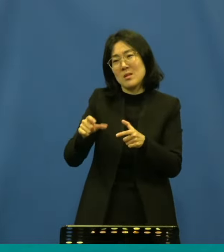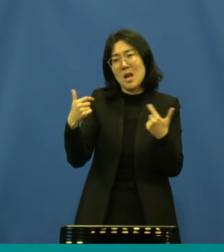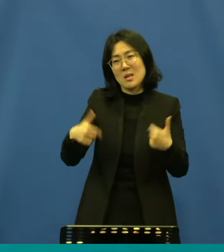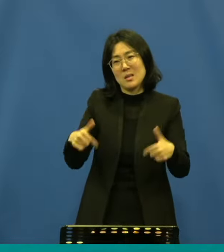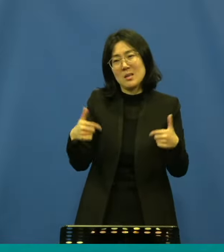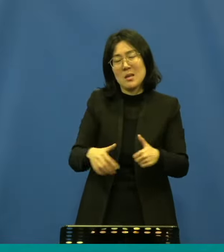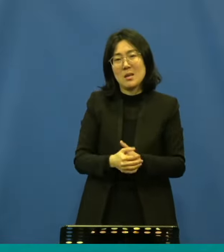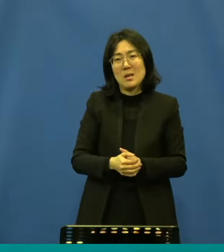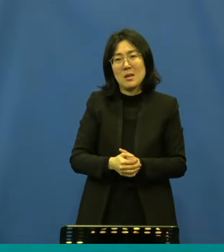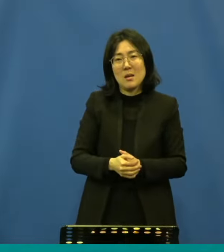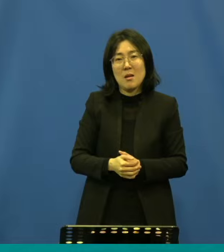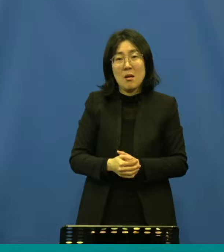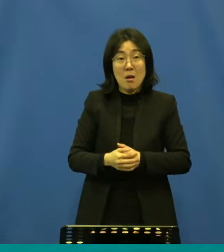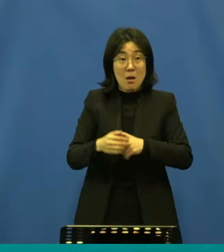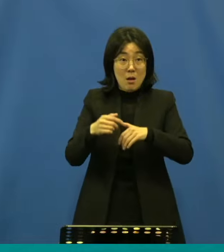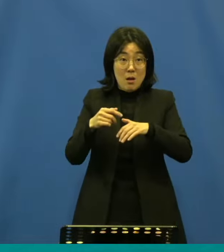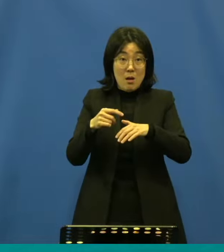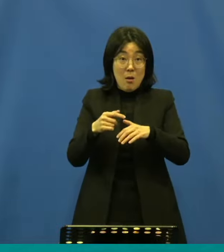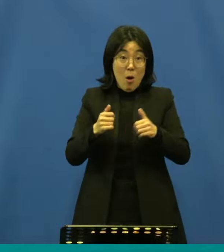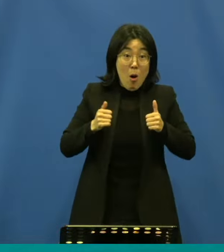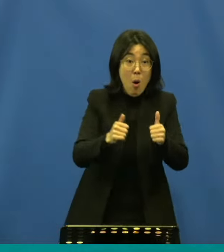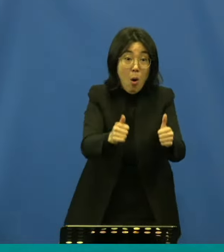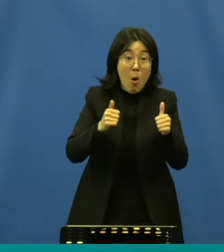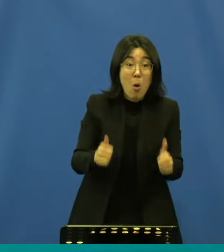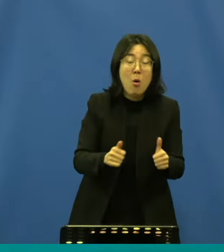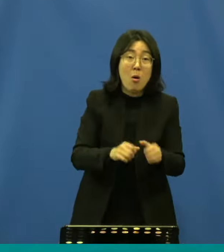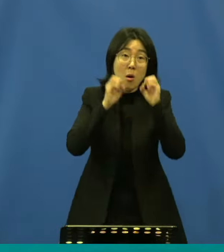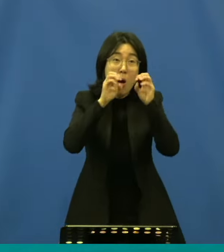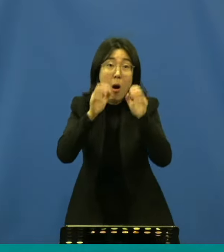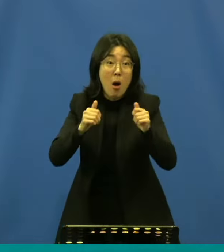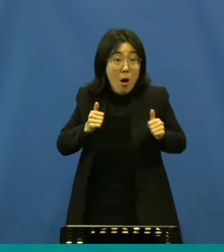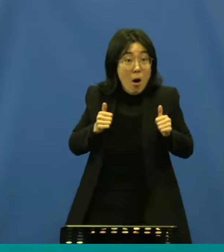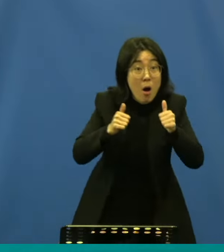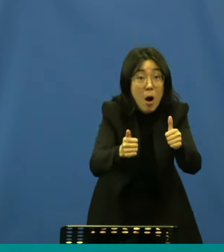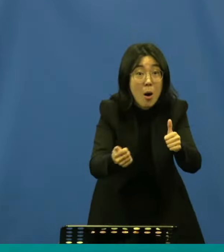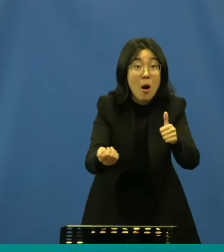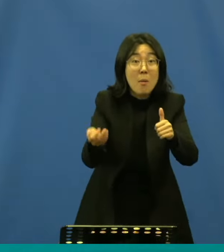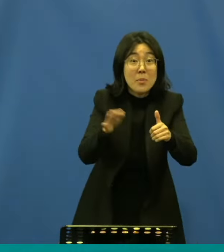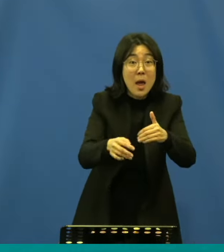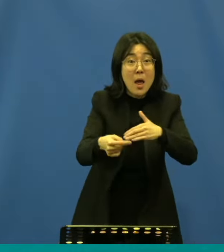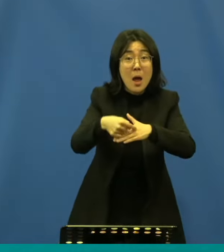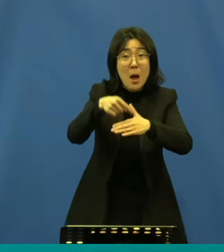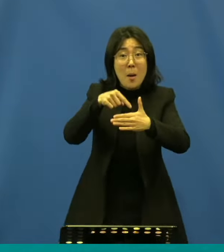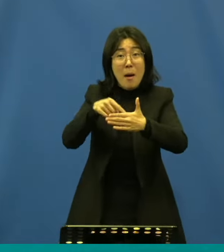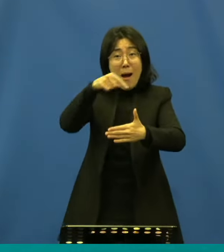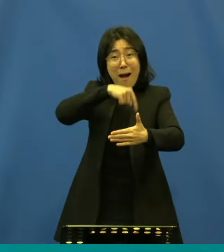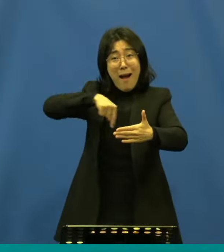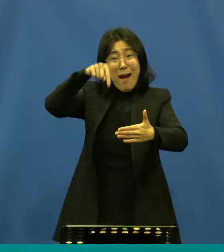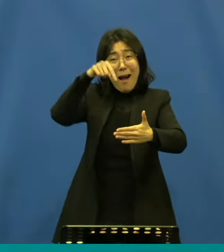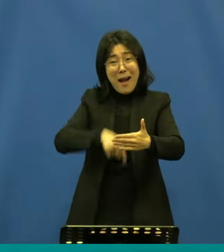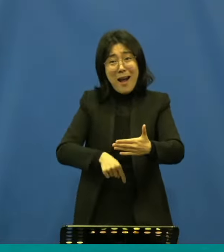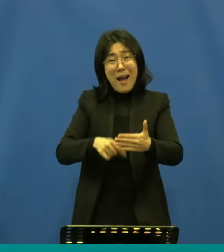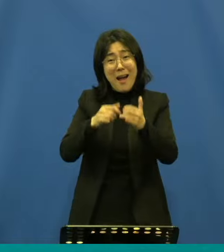사역도 하고 열심도 있는데 문제는 사람이 안 변하는 거예요. 다 해요, 다 해요. 근데 그 사람이 안 변하는